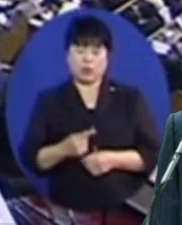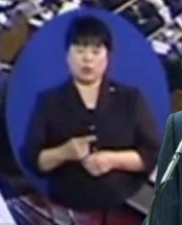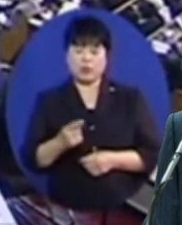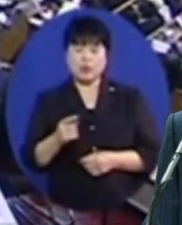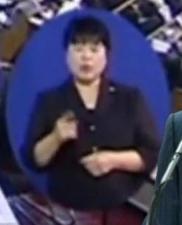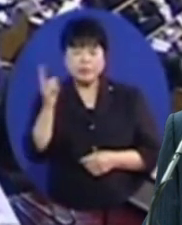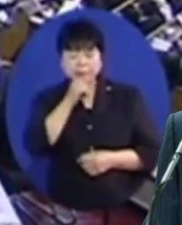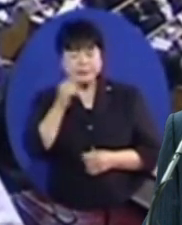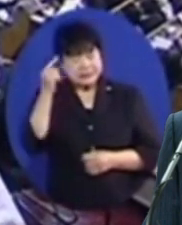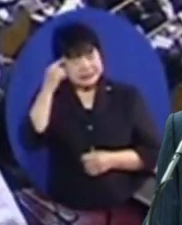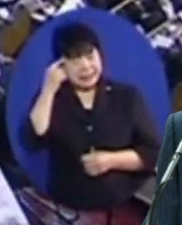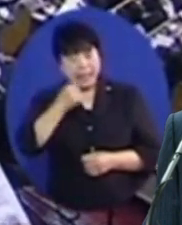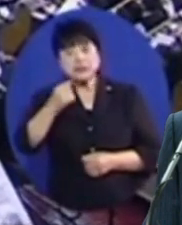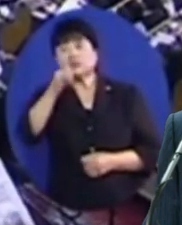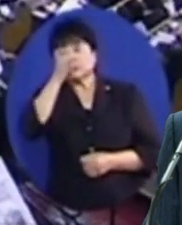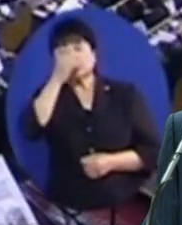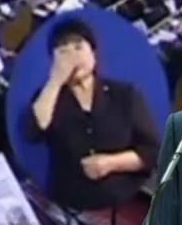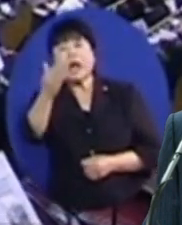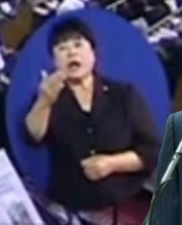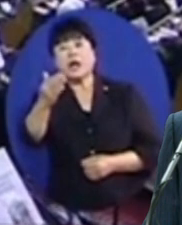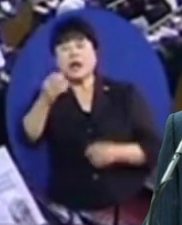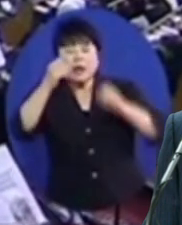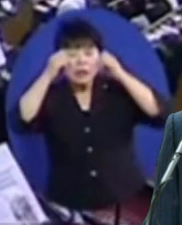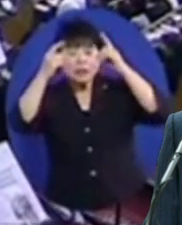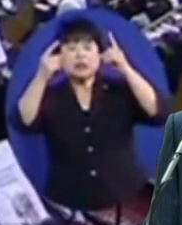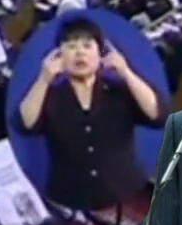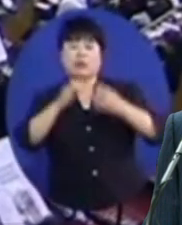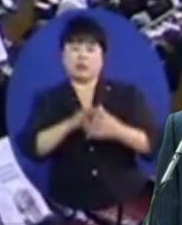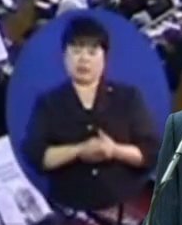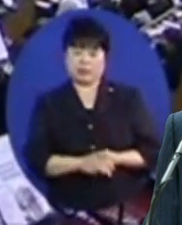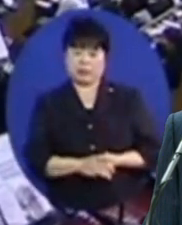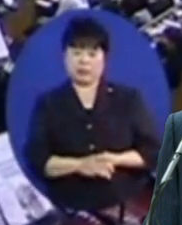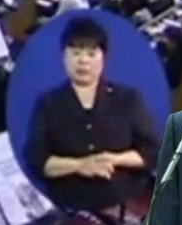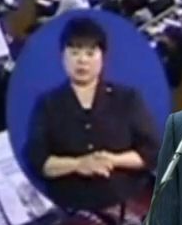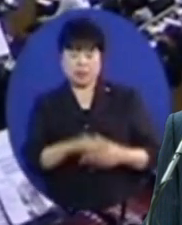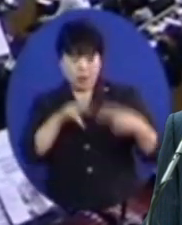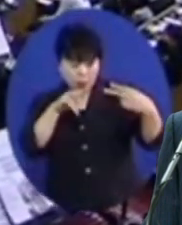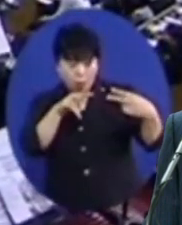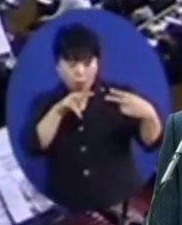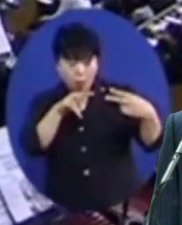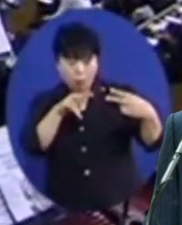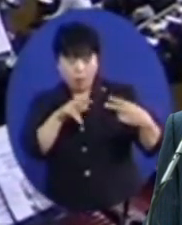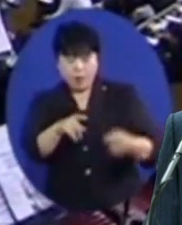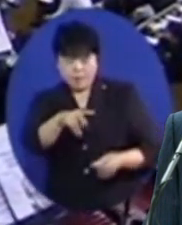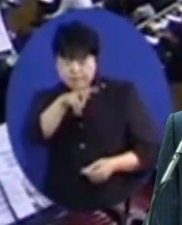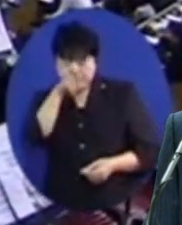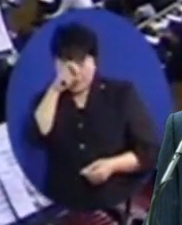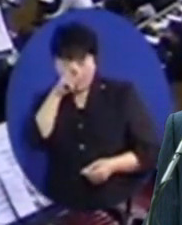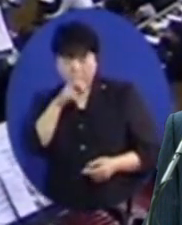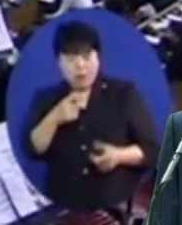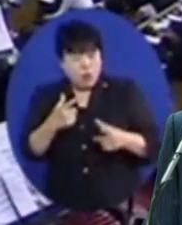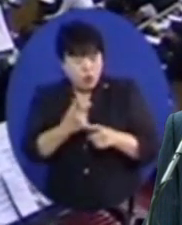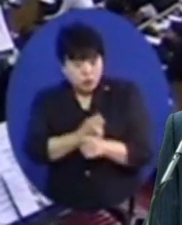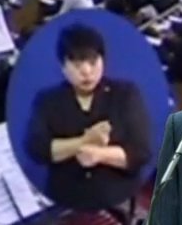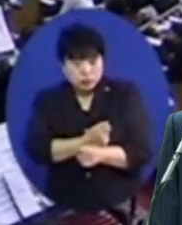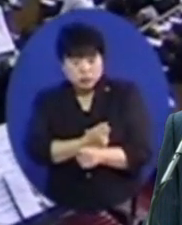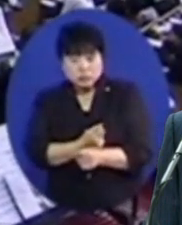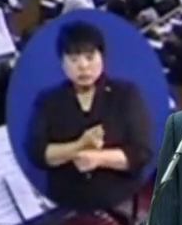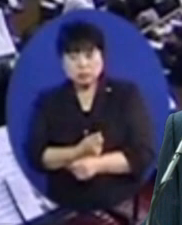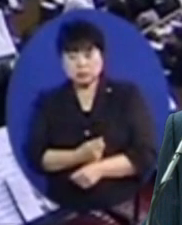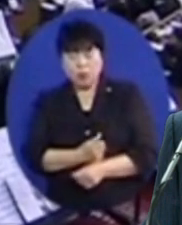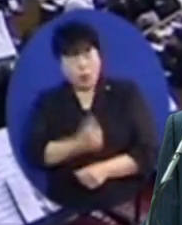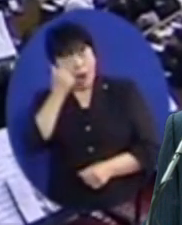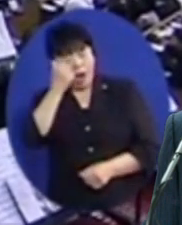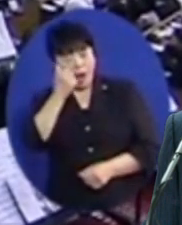될 수 있다는 사실을 그 시에 깨닫고 그를 보고 확인한 수는 그동안에 내 마음속에 쌓아둔 미움과 분노와